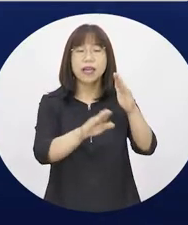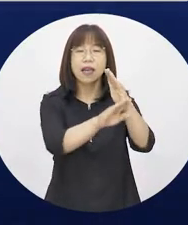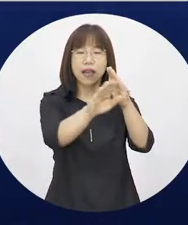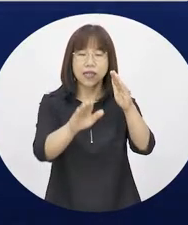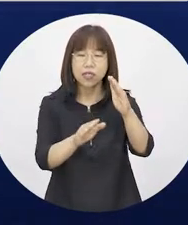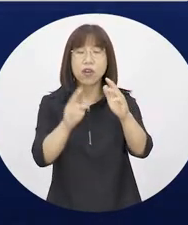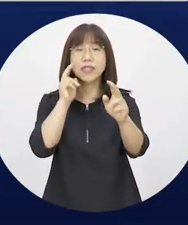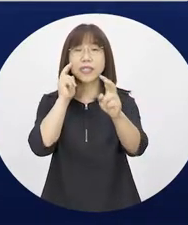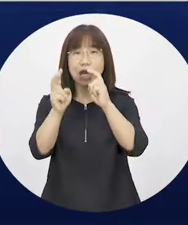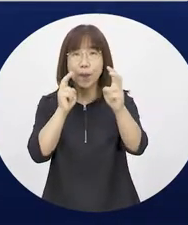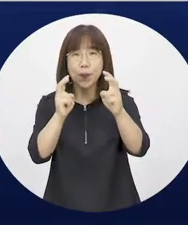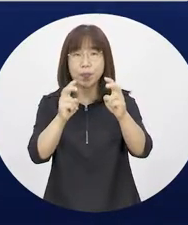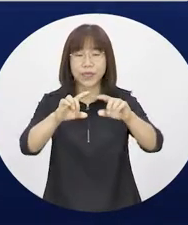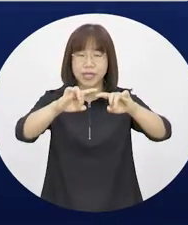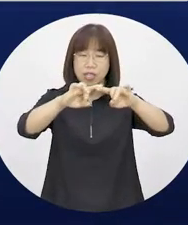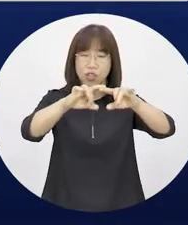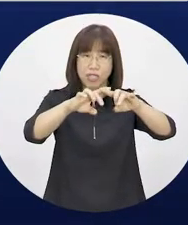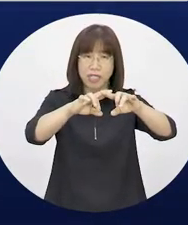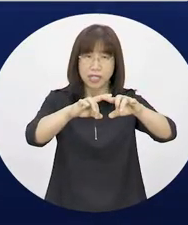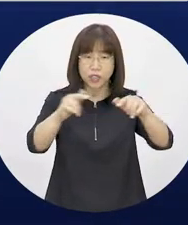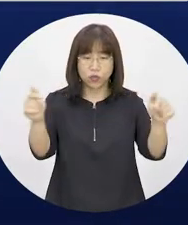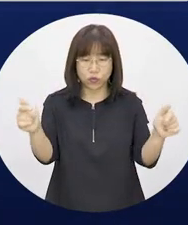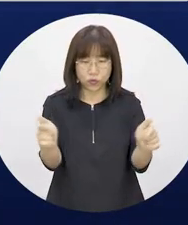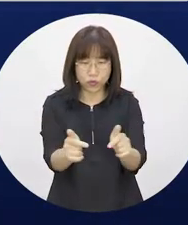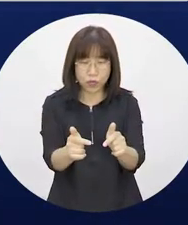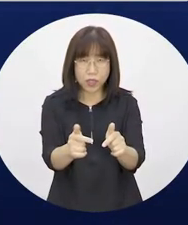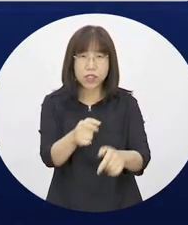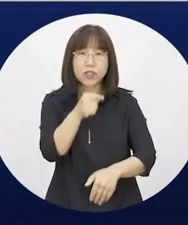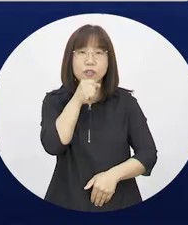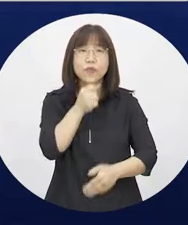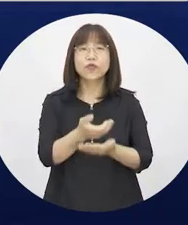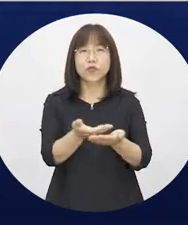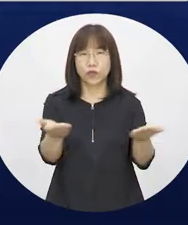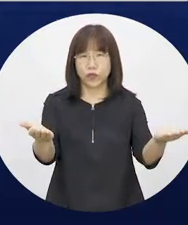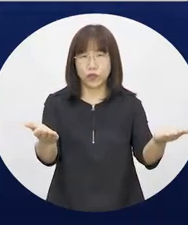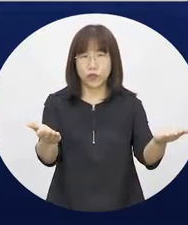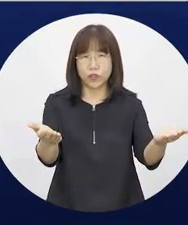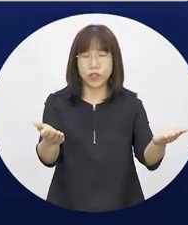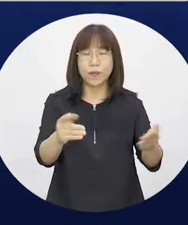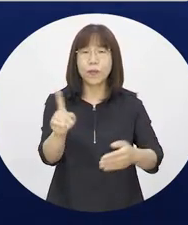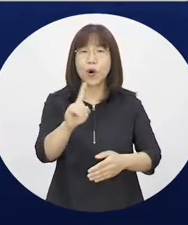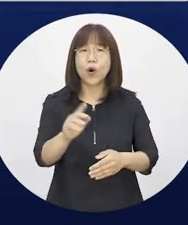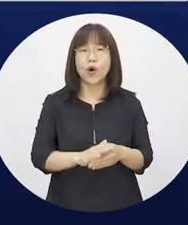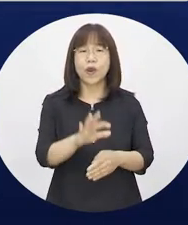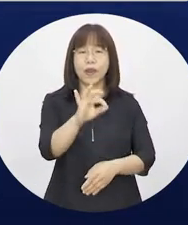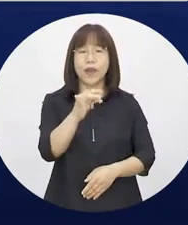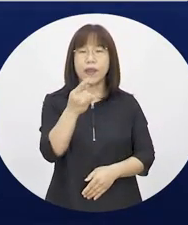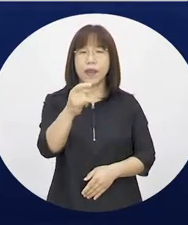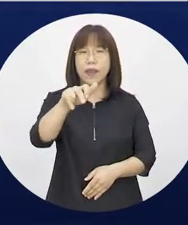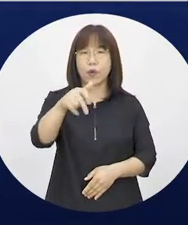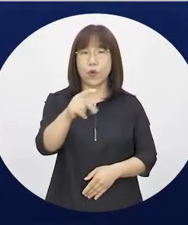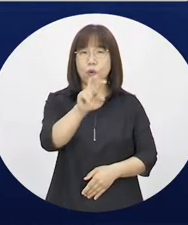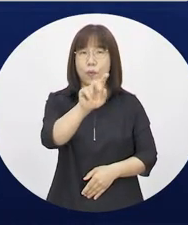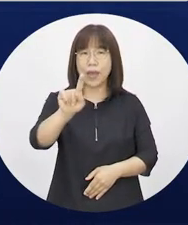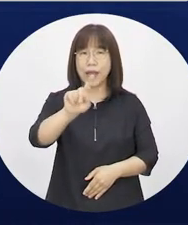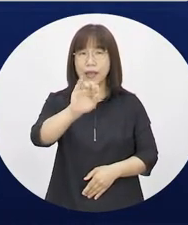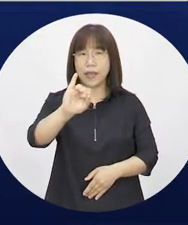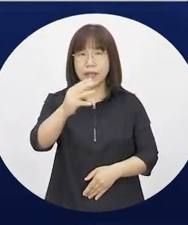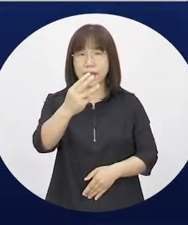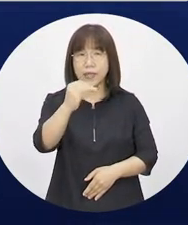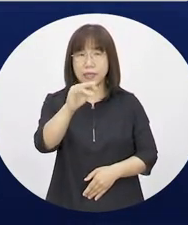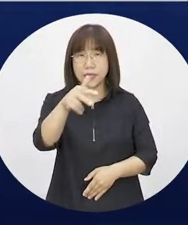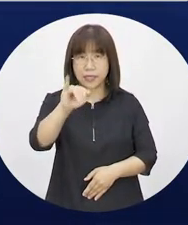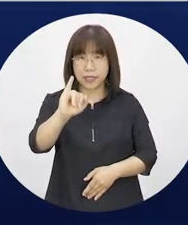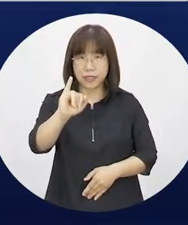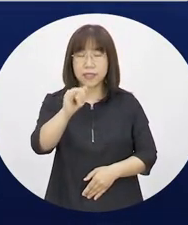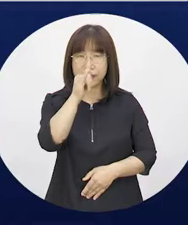강서구에서는 가정과 기업 등에서 에너지 사용을 줄이면 마일리지를 제공하는 에너지 절약 프로그램 에코 마일리지